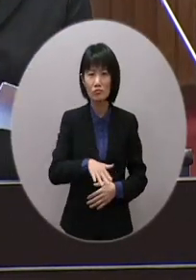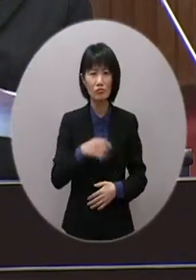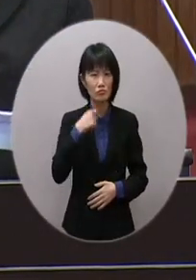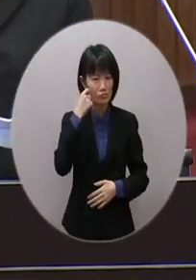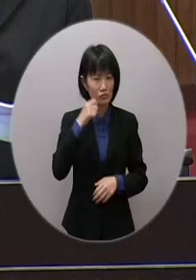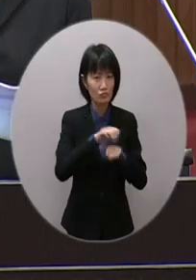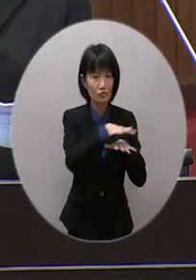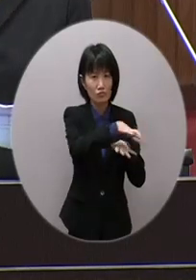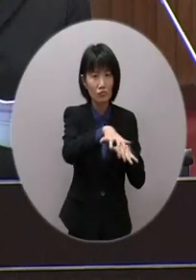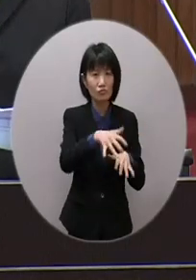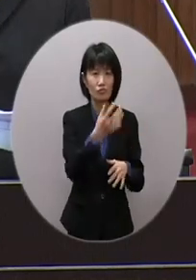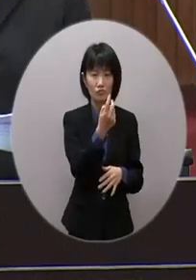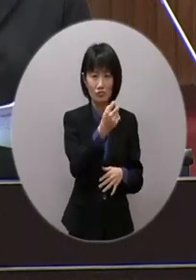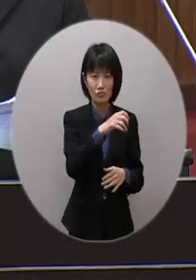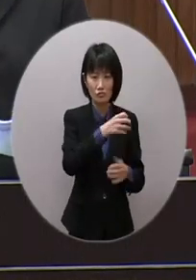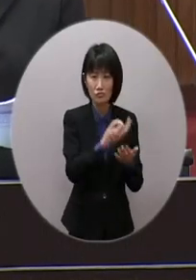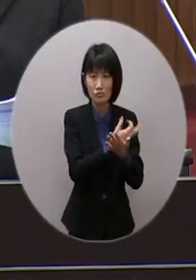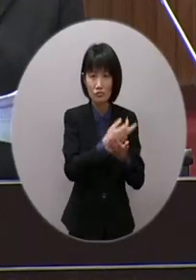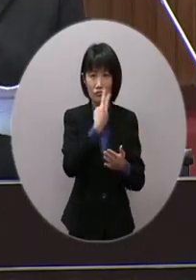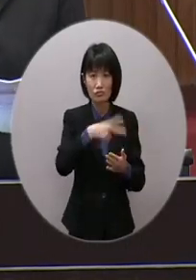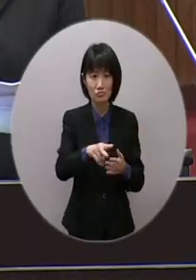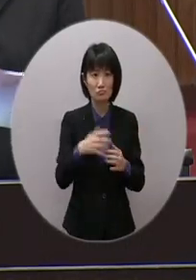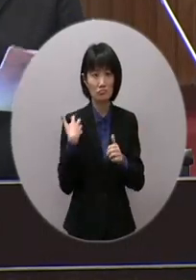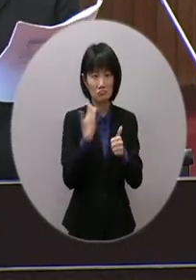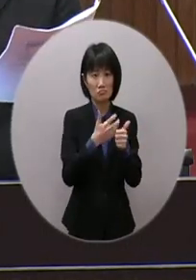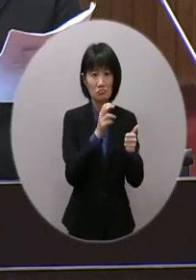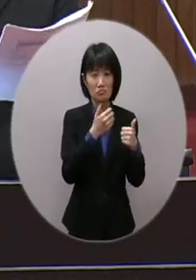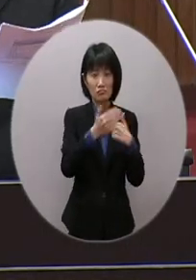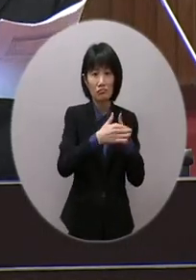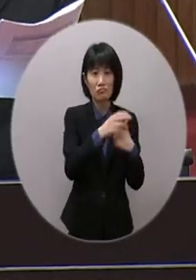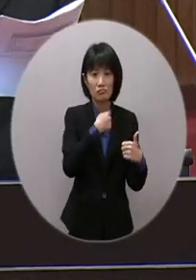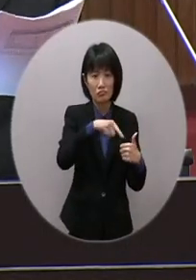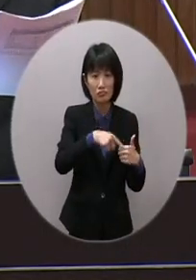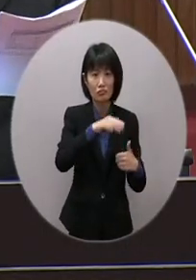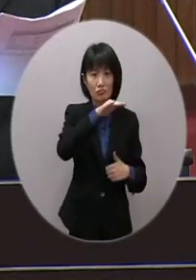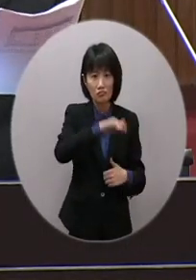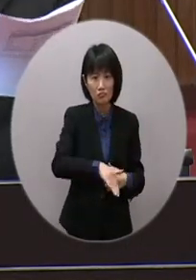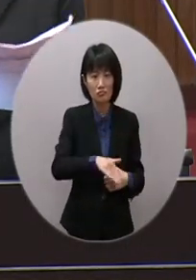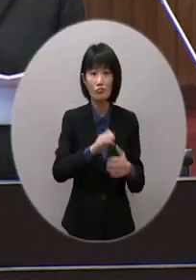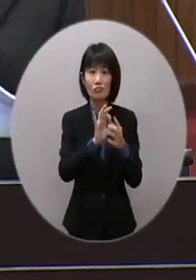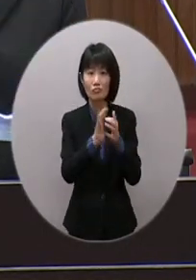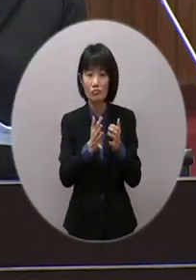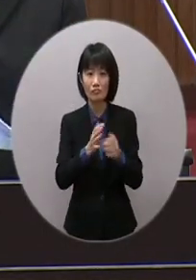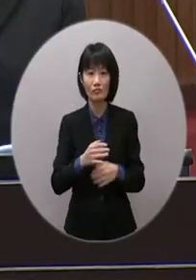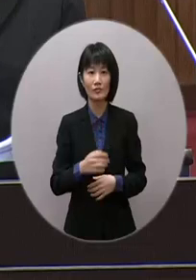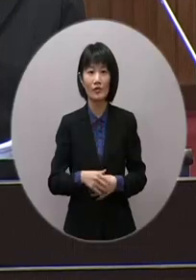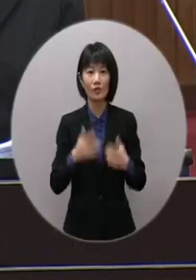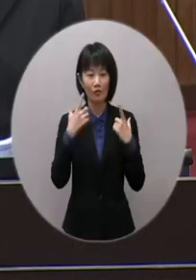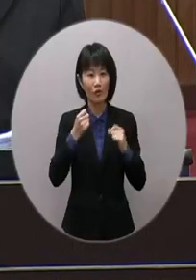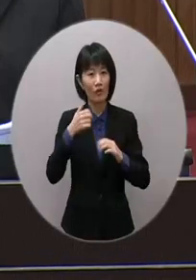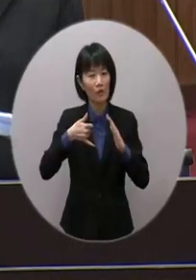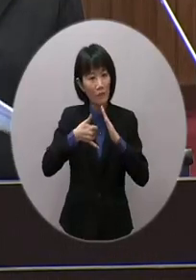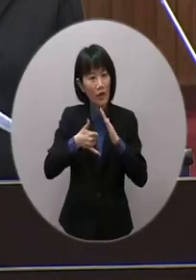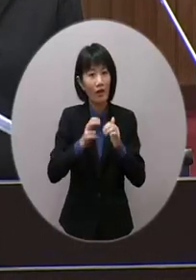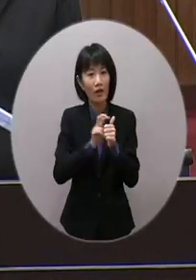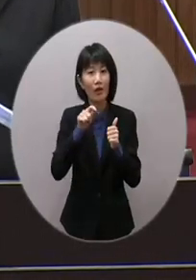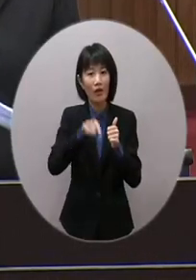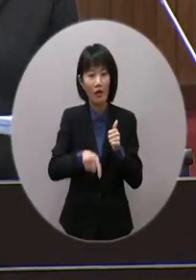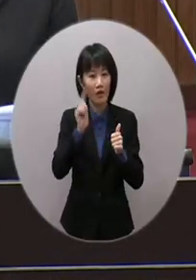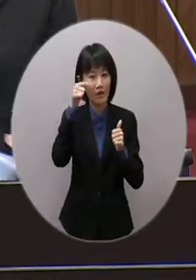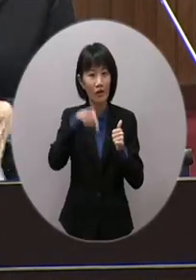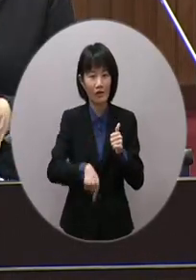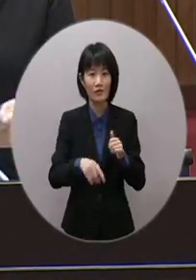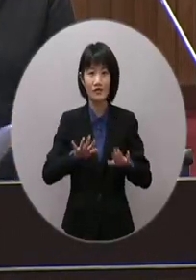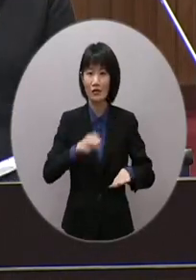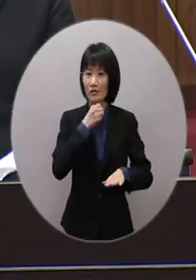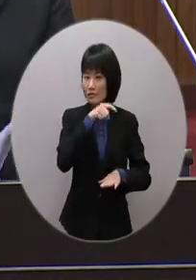盖率跟使用率都比较低的一个原因哈。第一个我看到问题就是说，我们居家式的照顾，其实我们现在